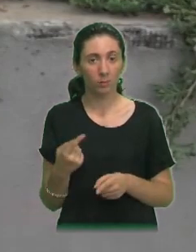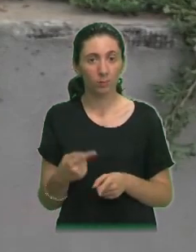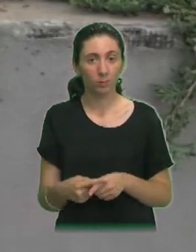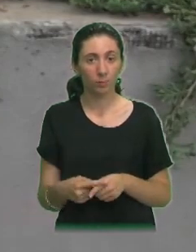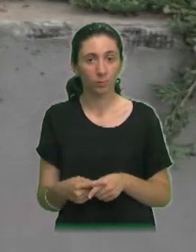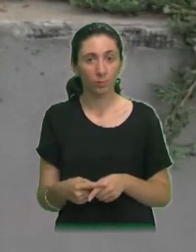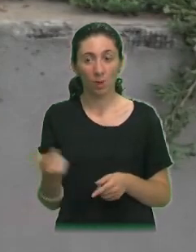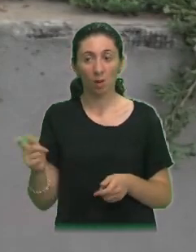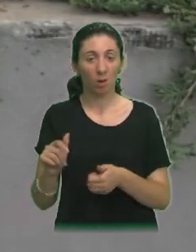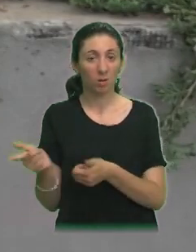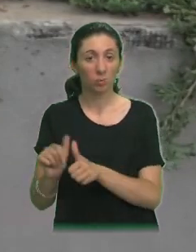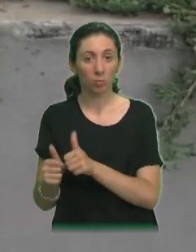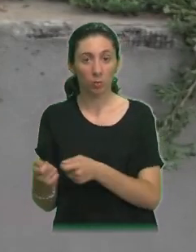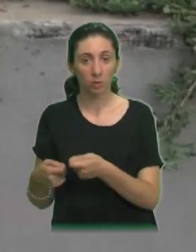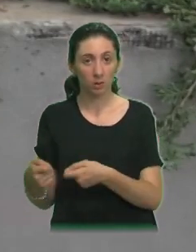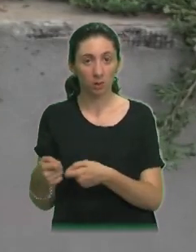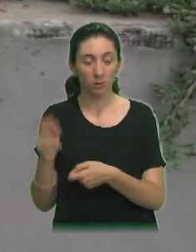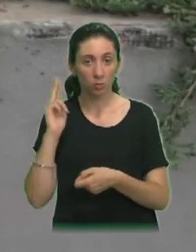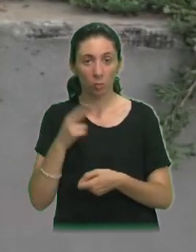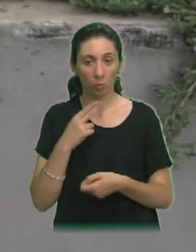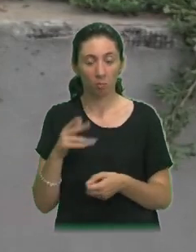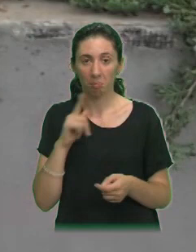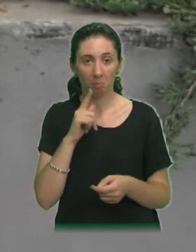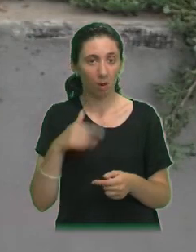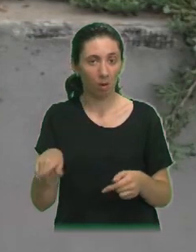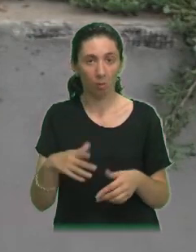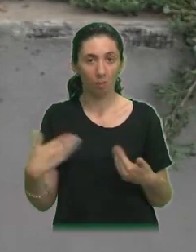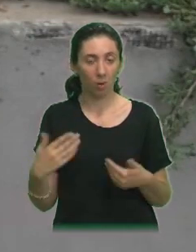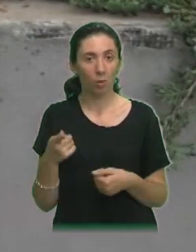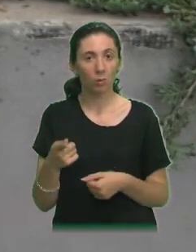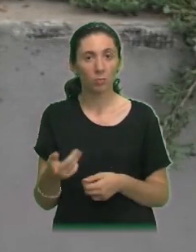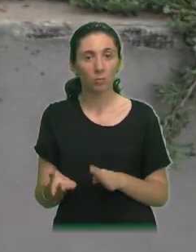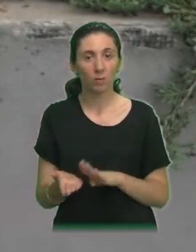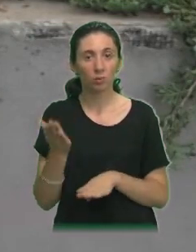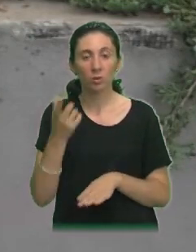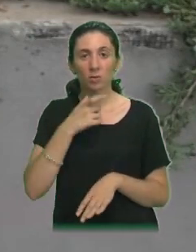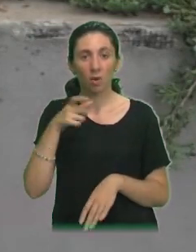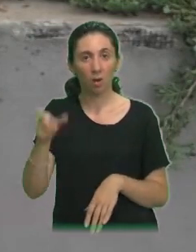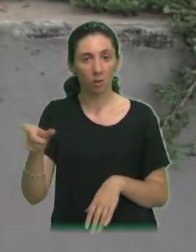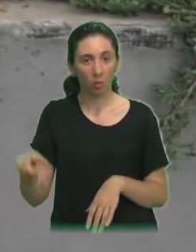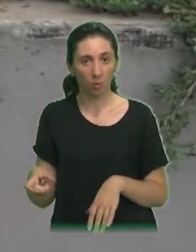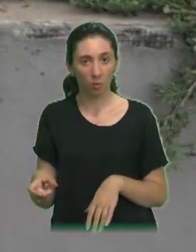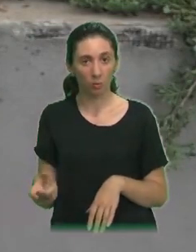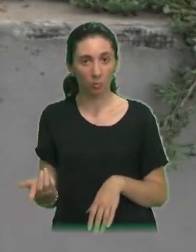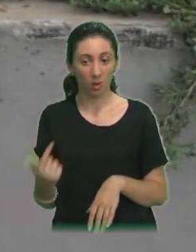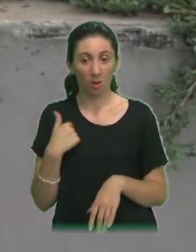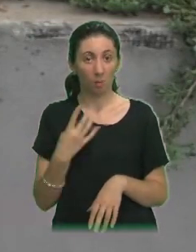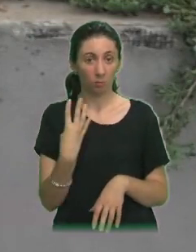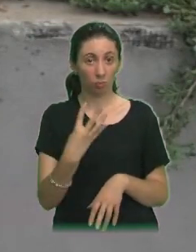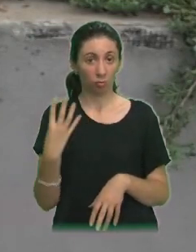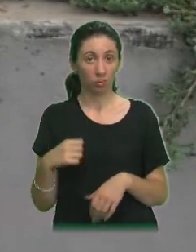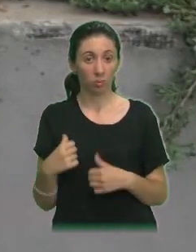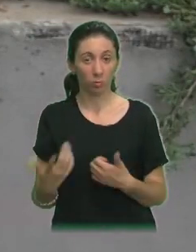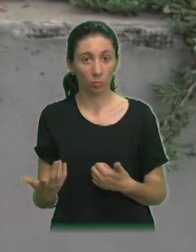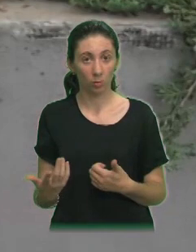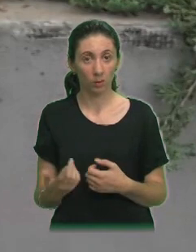gluhih. To su uglavnom starije osobe, mislim ja imam 44 godine i bavim se kuglanjem i